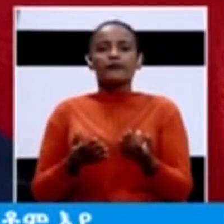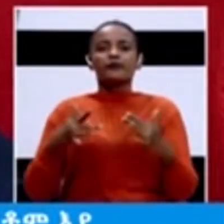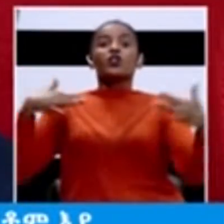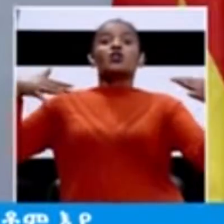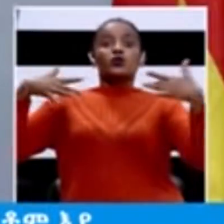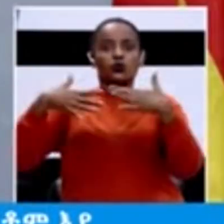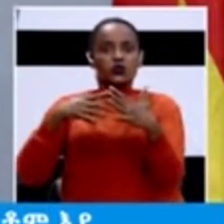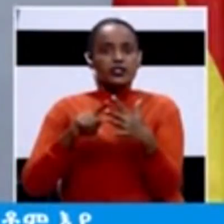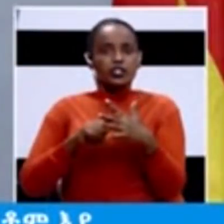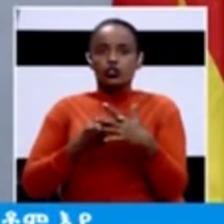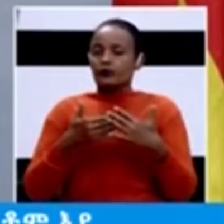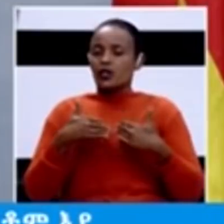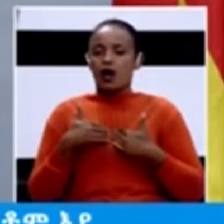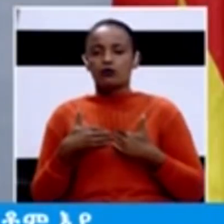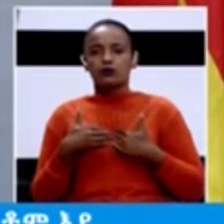ተጀሚሩ እዩኒ